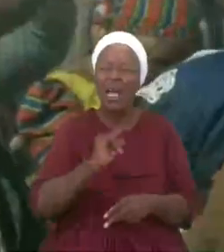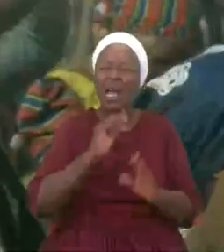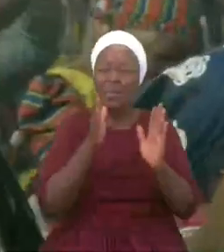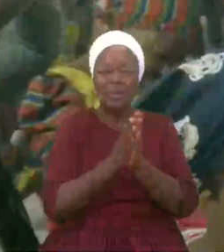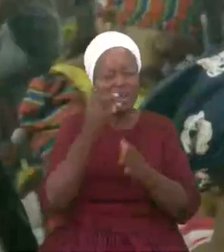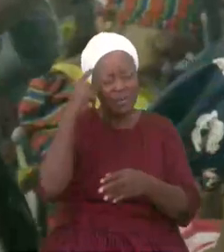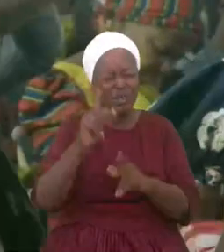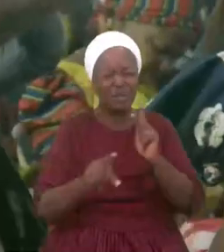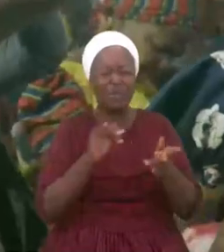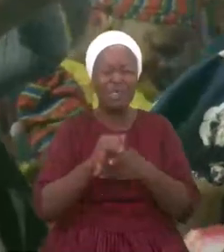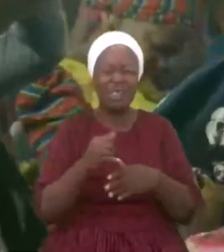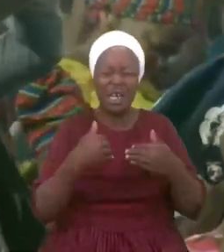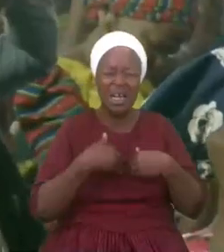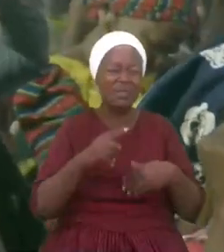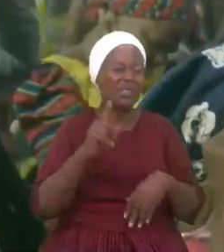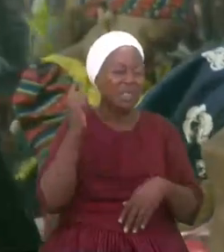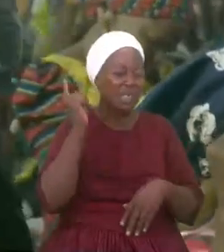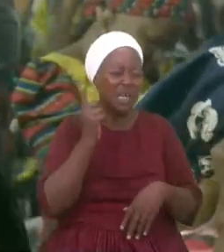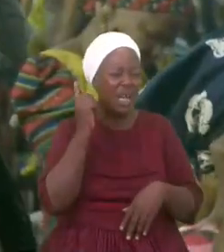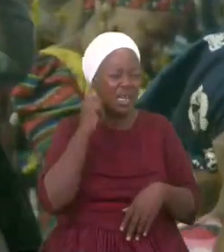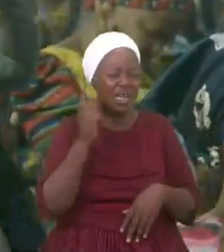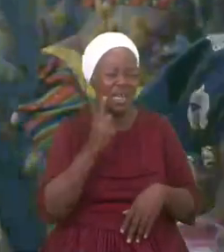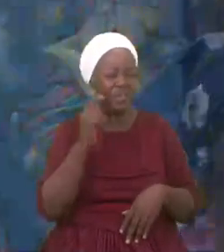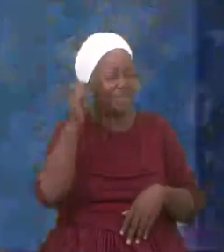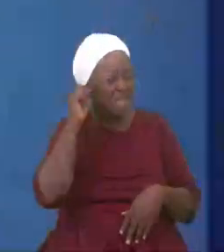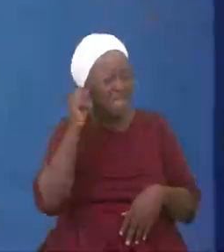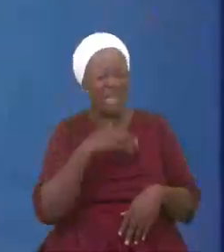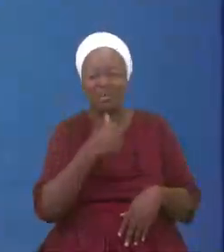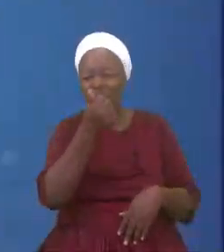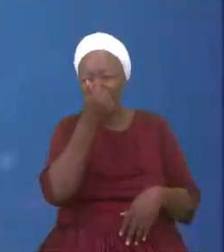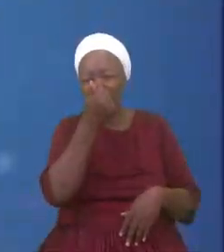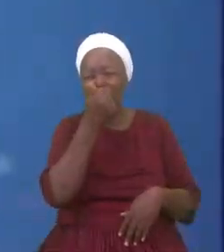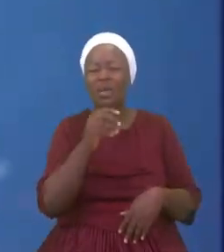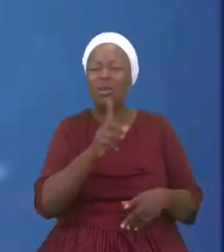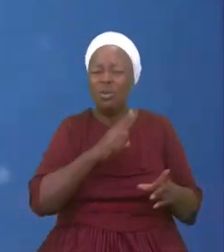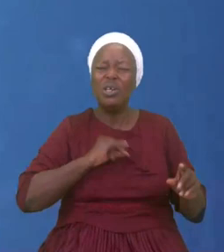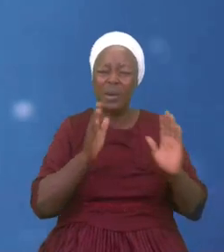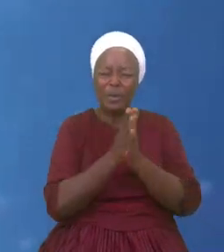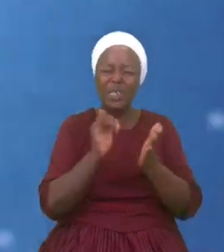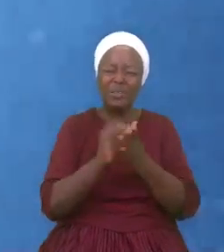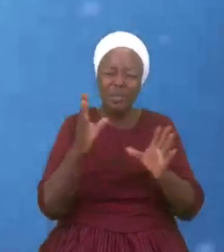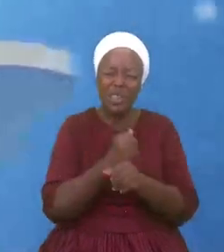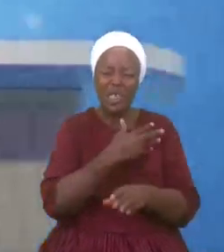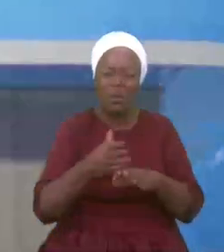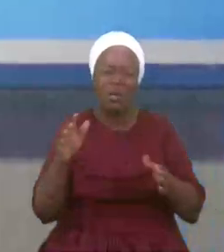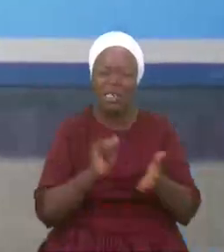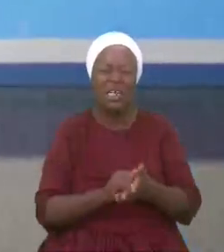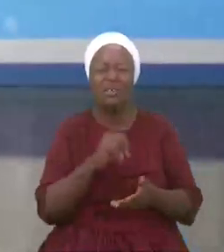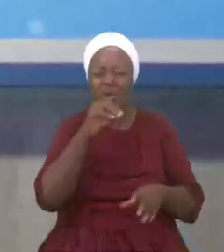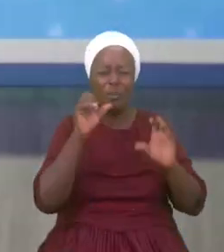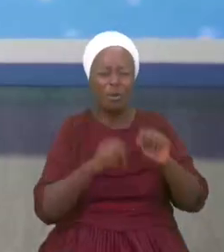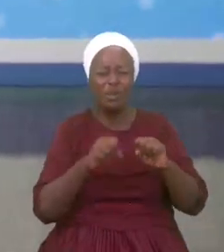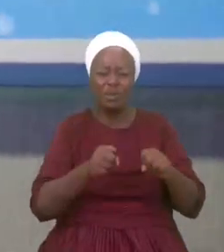claire au nom de Jésus-Christ j'ai pris maintenant pour ceux qui ont les oreilles sourdes les